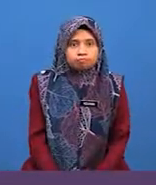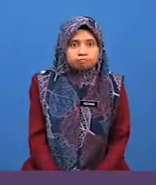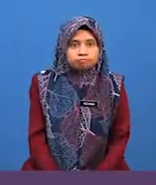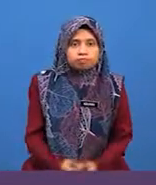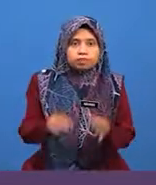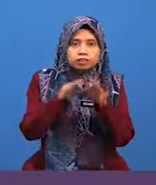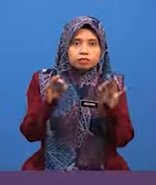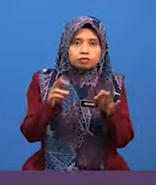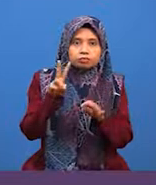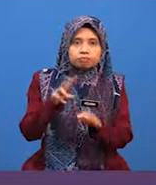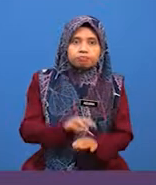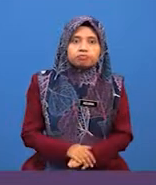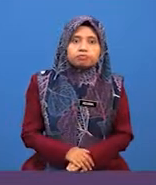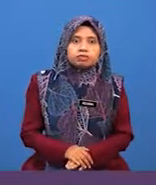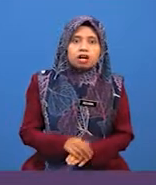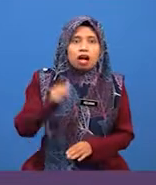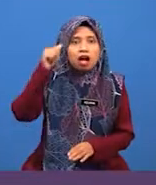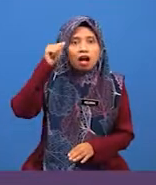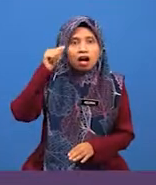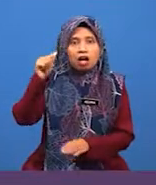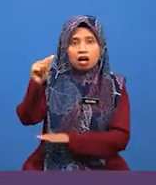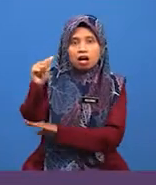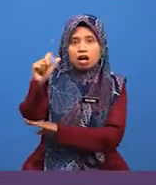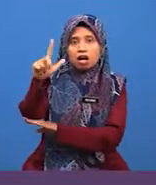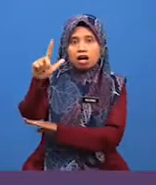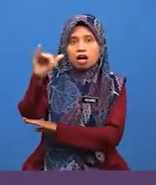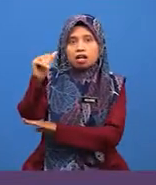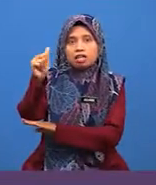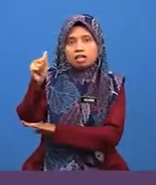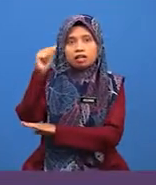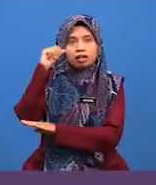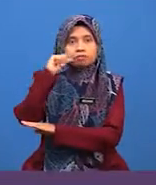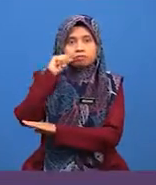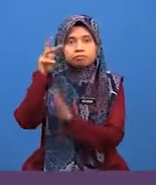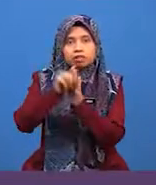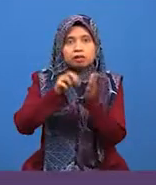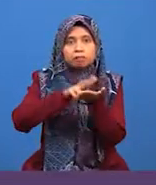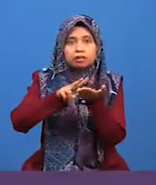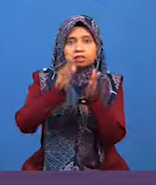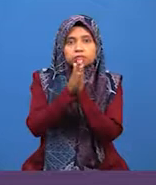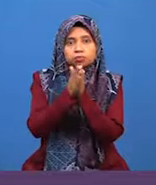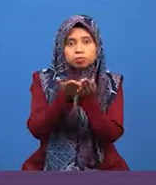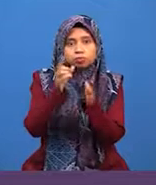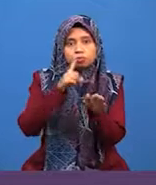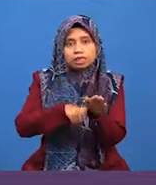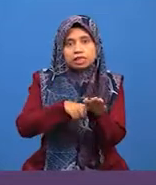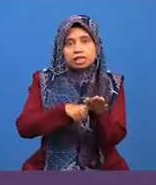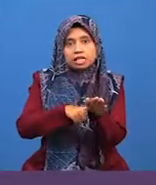Ayat kedua. Alia membaca buku di perpustakaan.